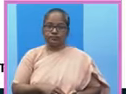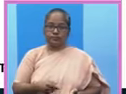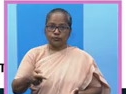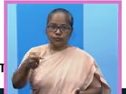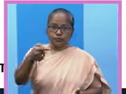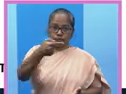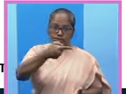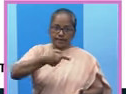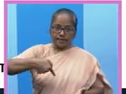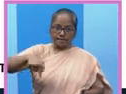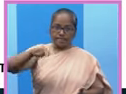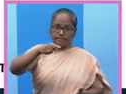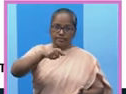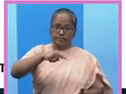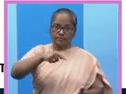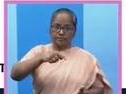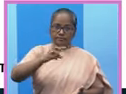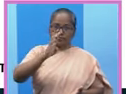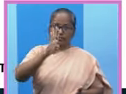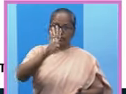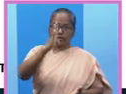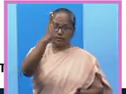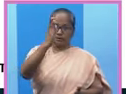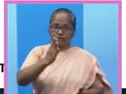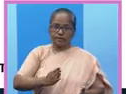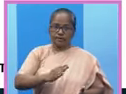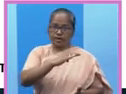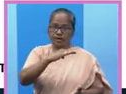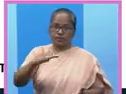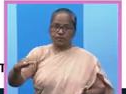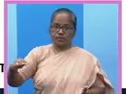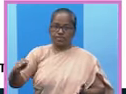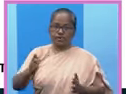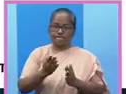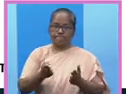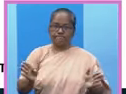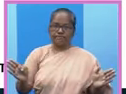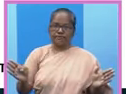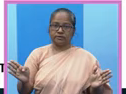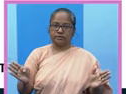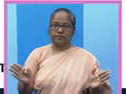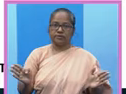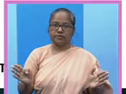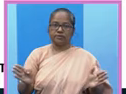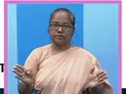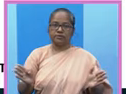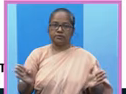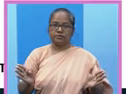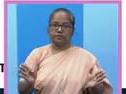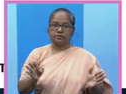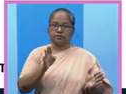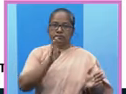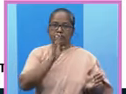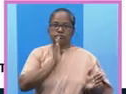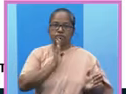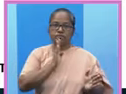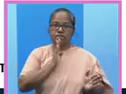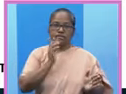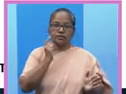ஒரு வட்டம் இருக்குது, 4 சம அளவுள்ள துண்டுகளாக, சம அளவுள்ள வட்டக்கோண பகுதிகளாக பிரிச்சுருக்காங்க. சிவப்பு